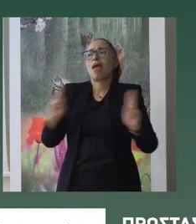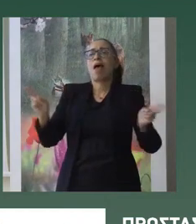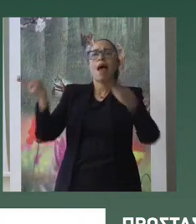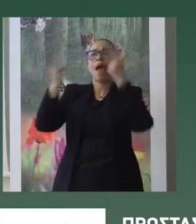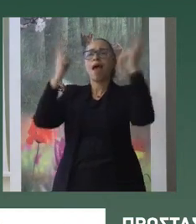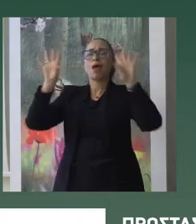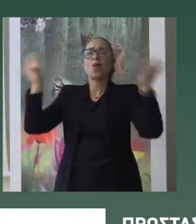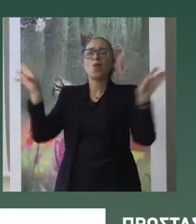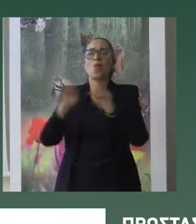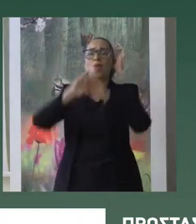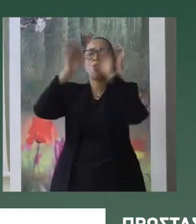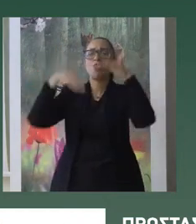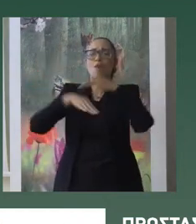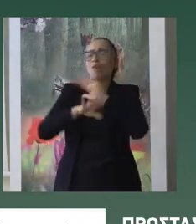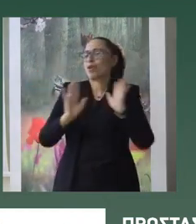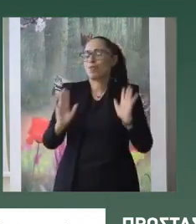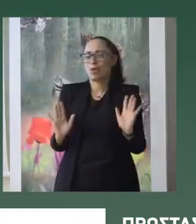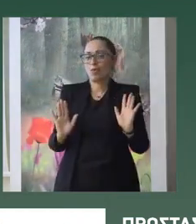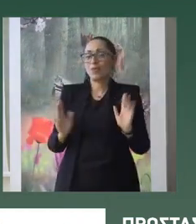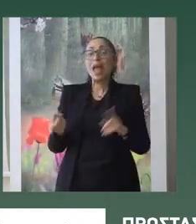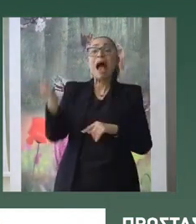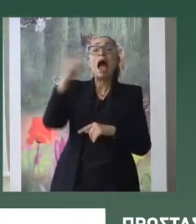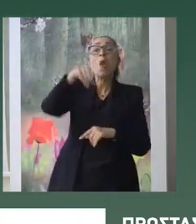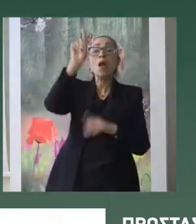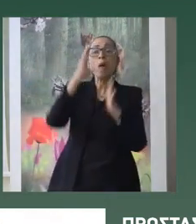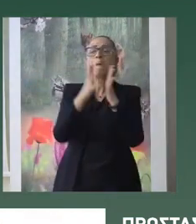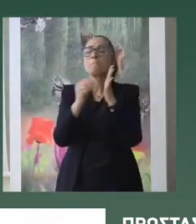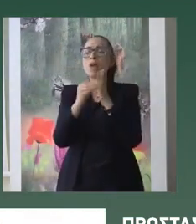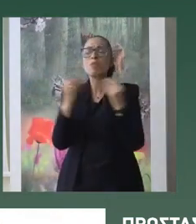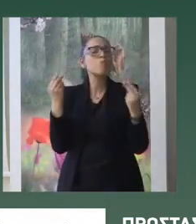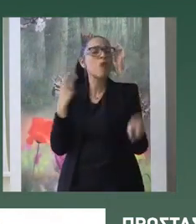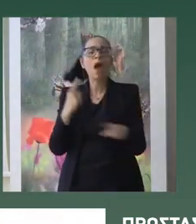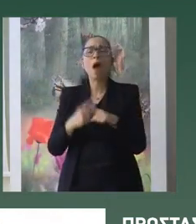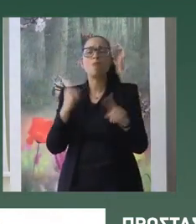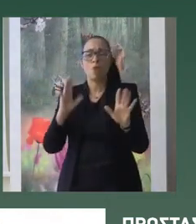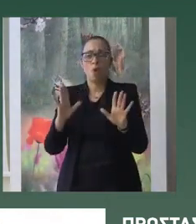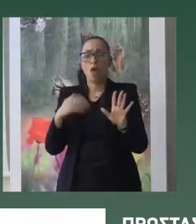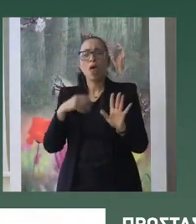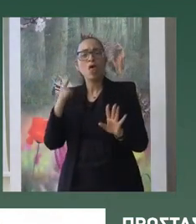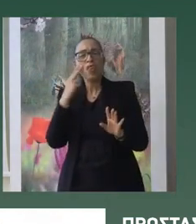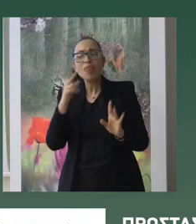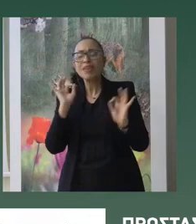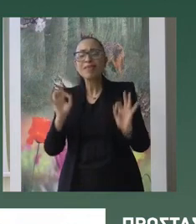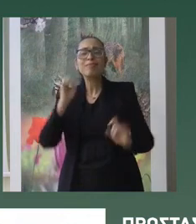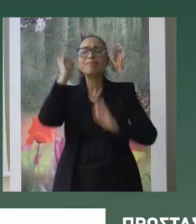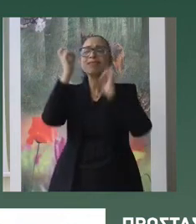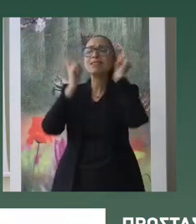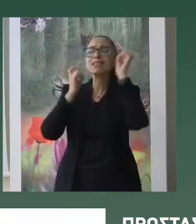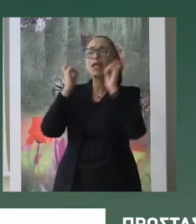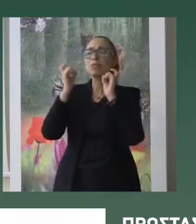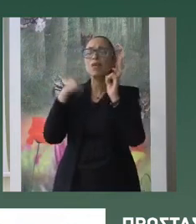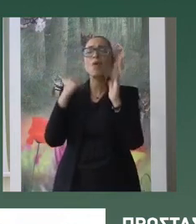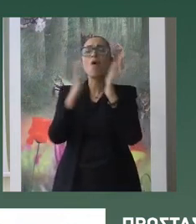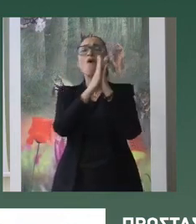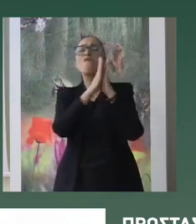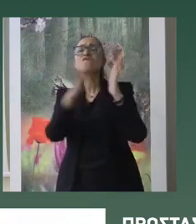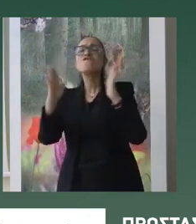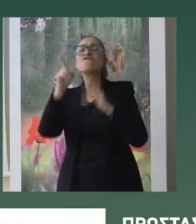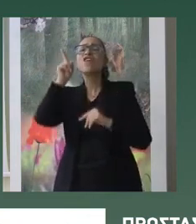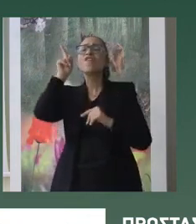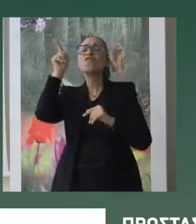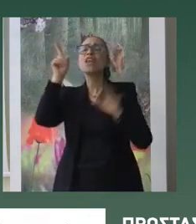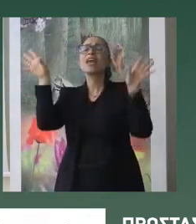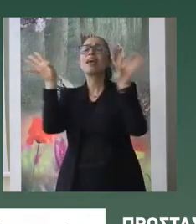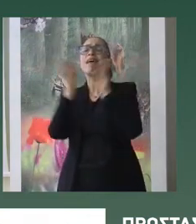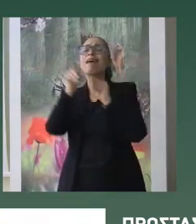θερμοκηπίου. Και κάποιο άλλο παράδειγμα, πολύ απλό επίσης, αλλά θα δείτε το σκεπτικό του, η βιβλιοθήκη της Ουτρέχτης.